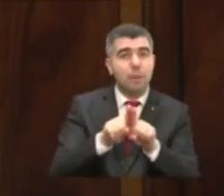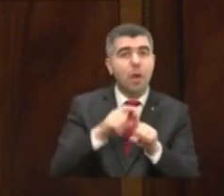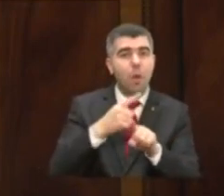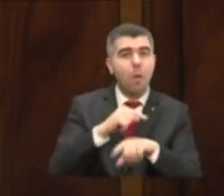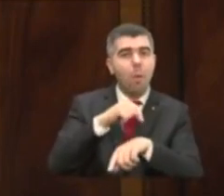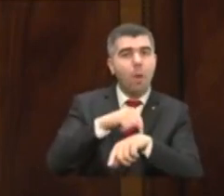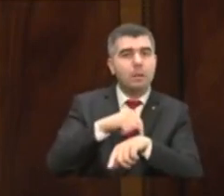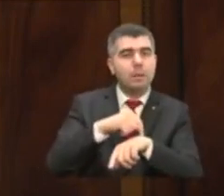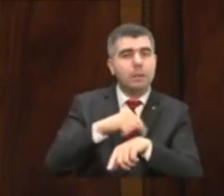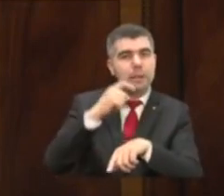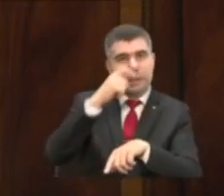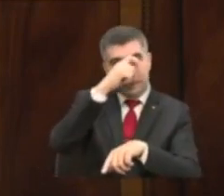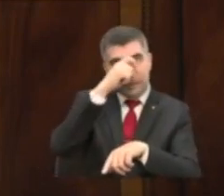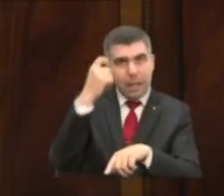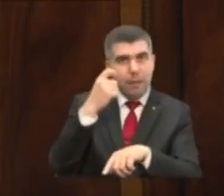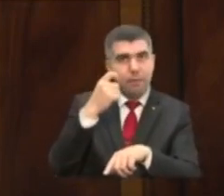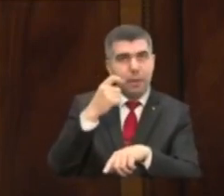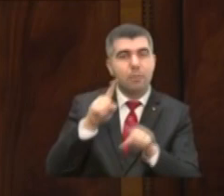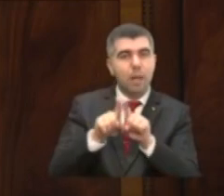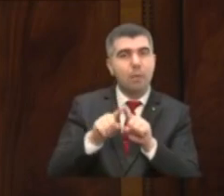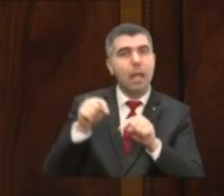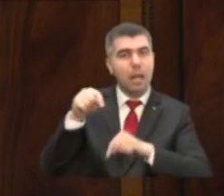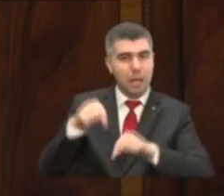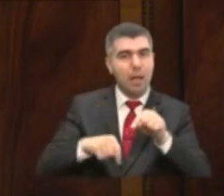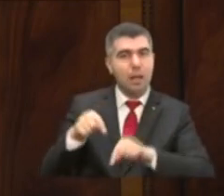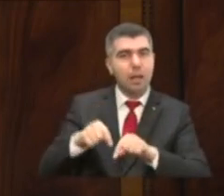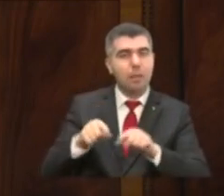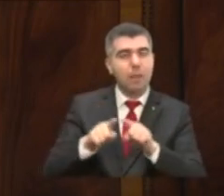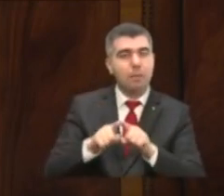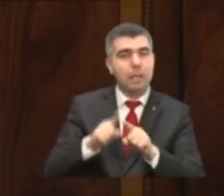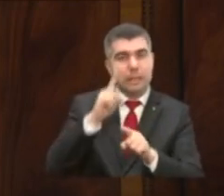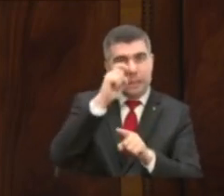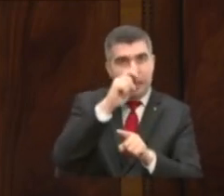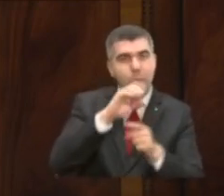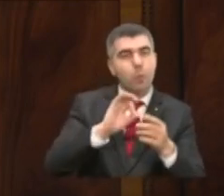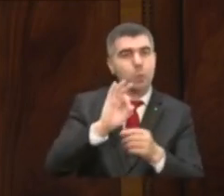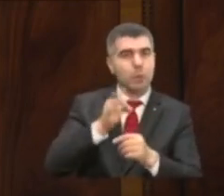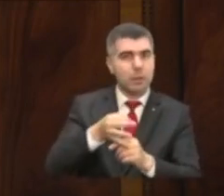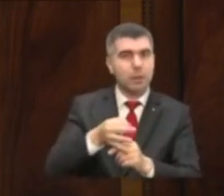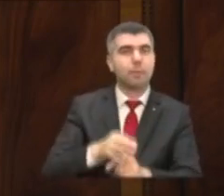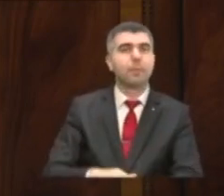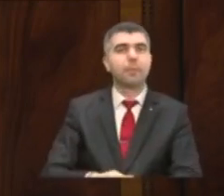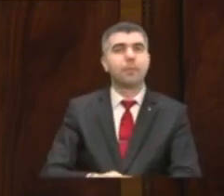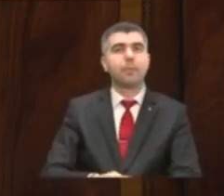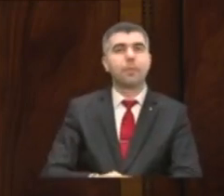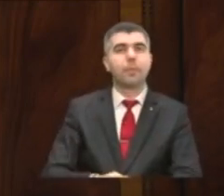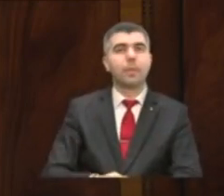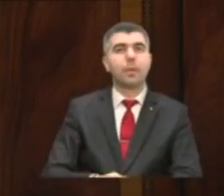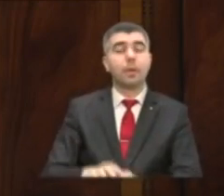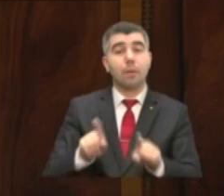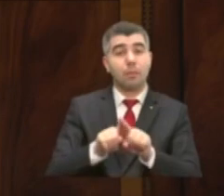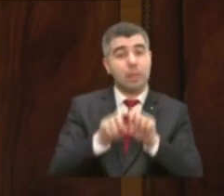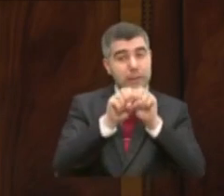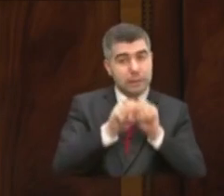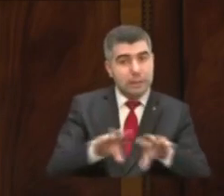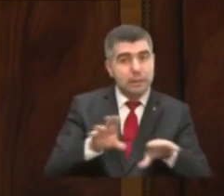التوقيت الصيفي اللي هو عنده سلبيات أيضا. صحيح صحيح، أنا متفق معكم، عنده سلبيات. قلنا نعمو